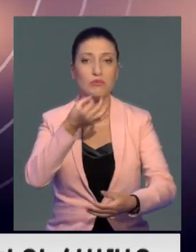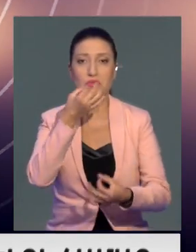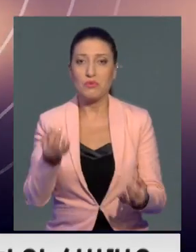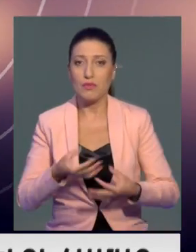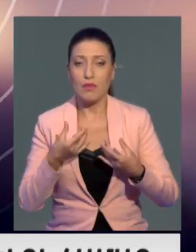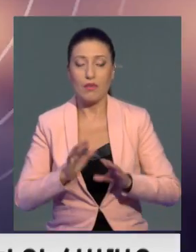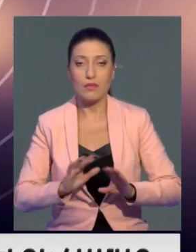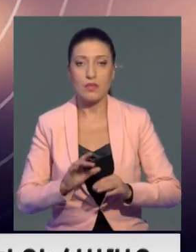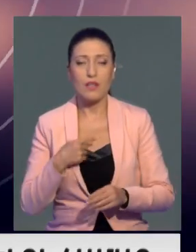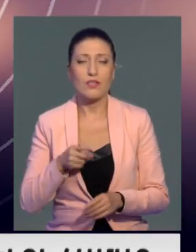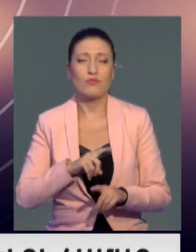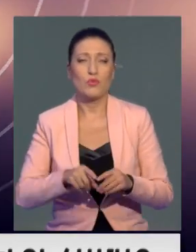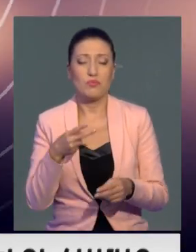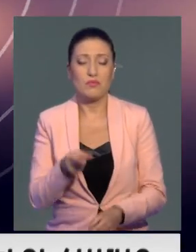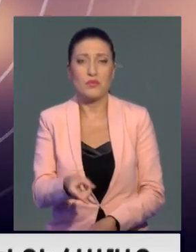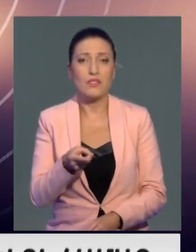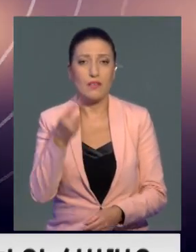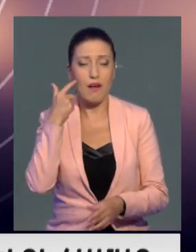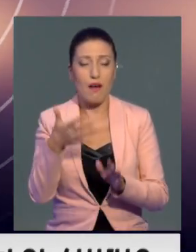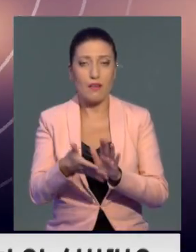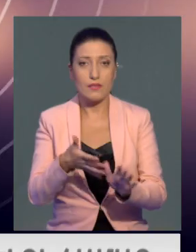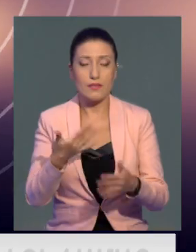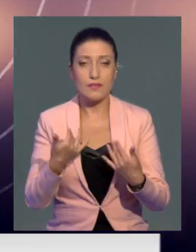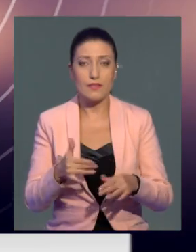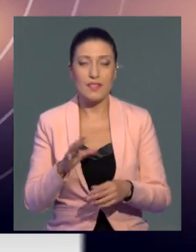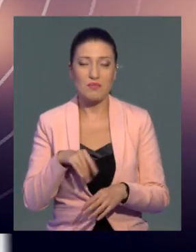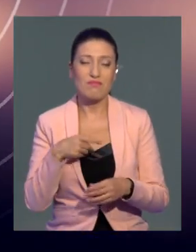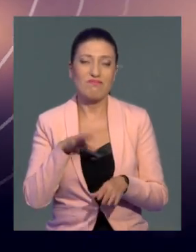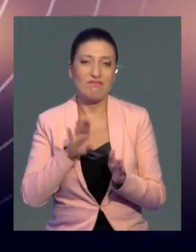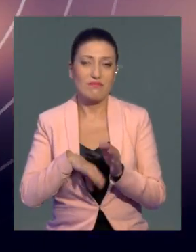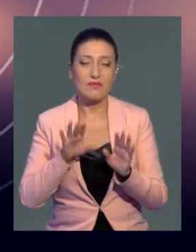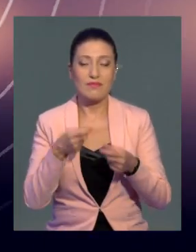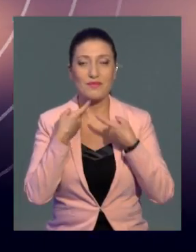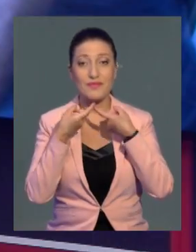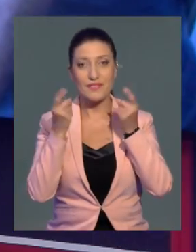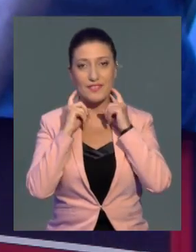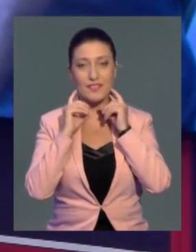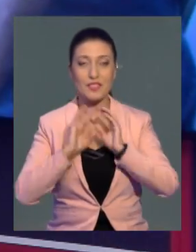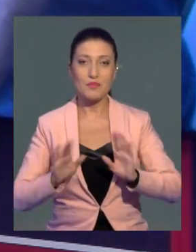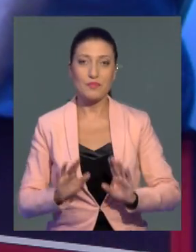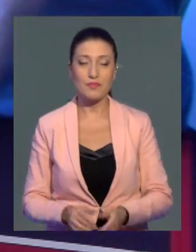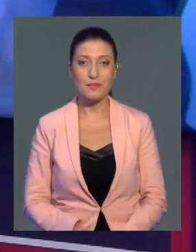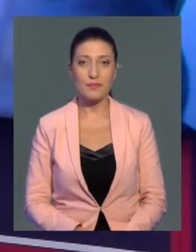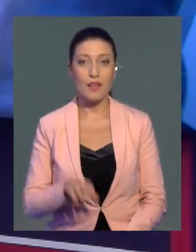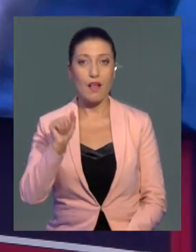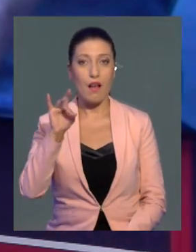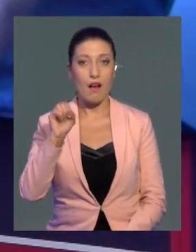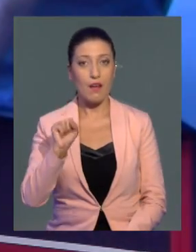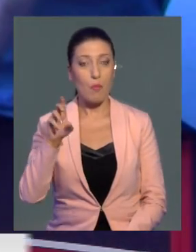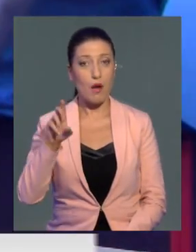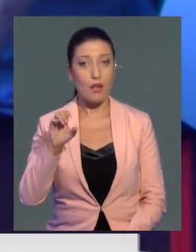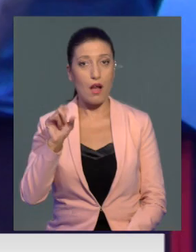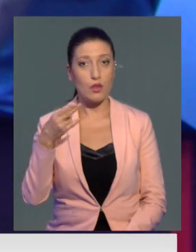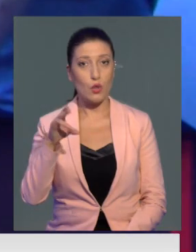ես ճիշտ ասած շուտ հասկացա դրա համար, դա ինձ մոտ մենակ ժպիտ առաջացրեց։ Արա Բաղդասարյանը